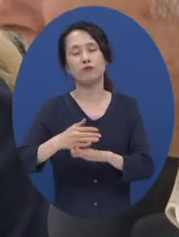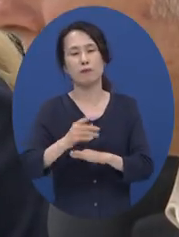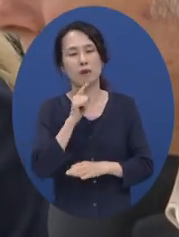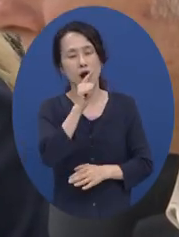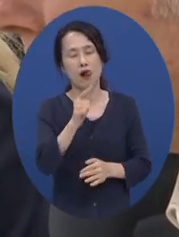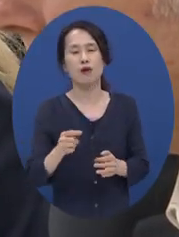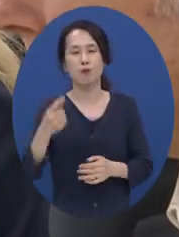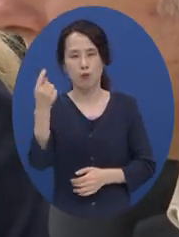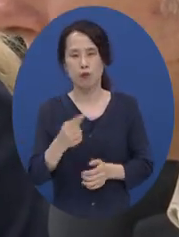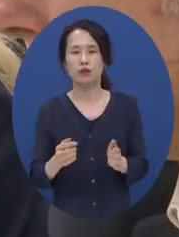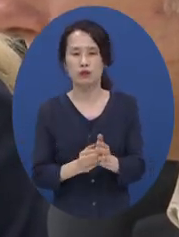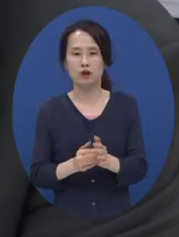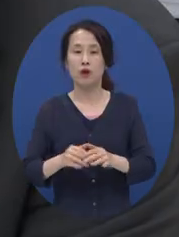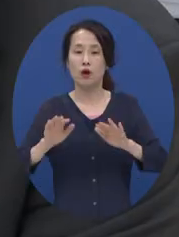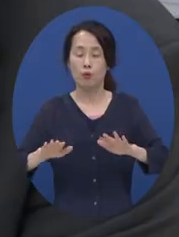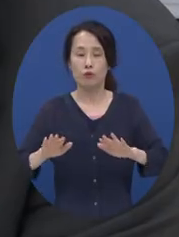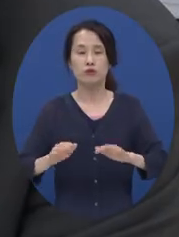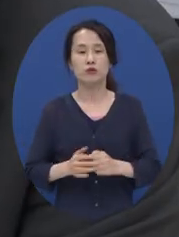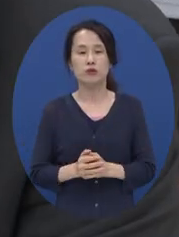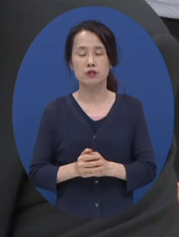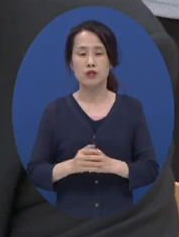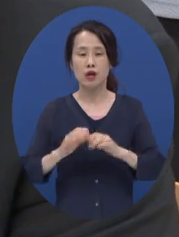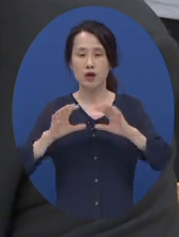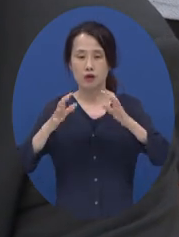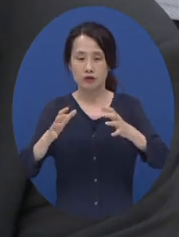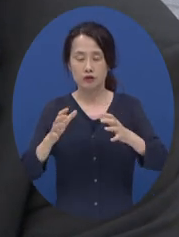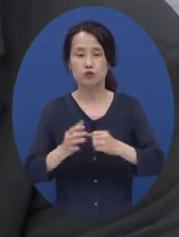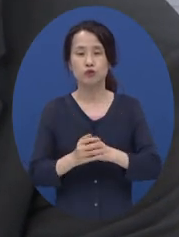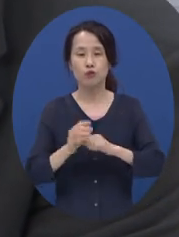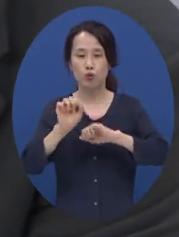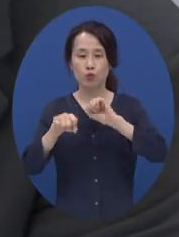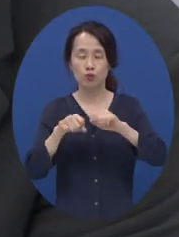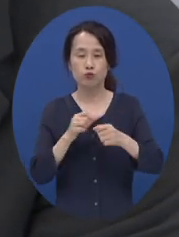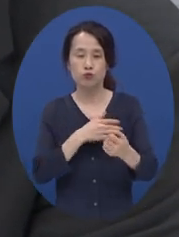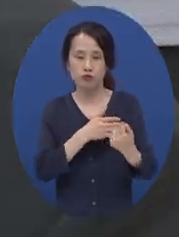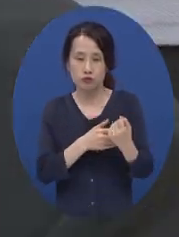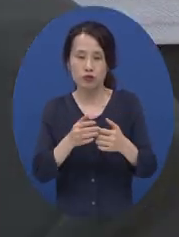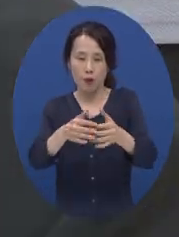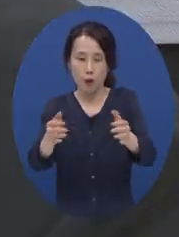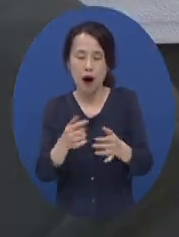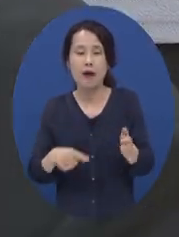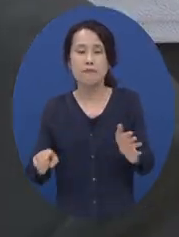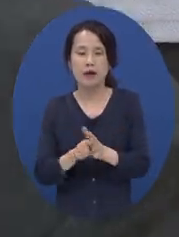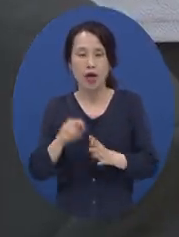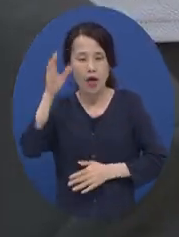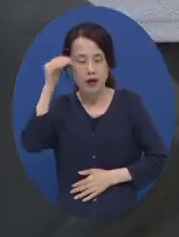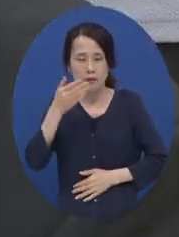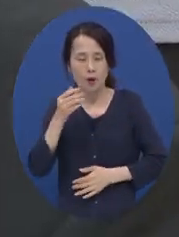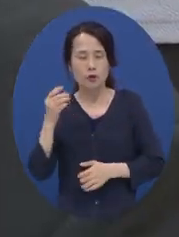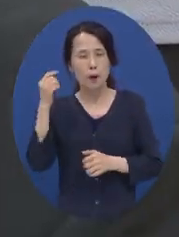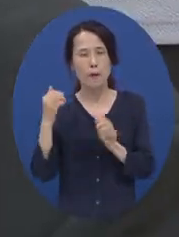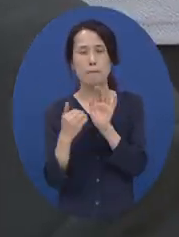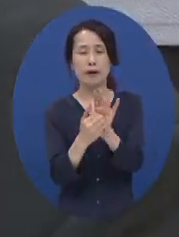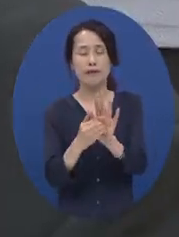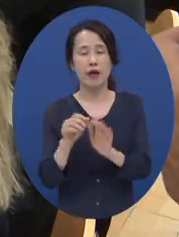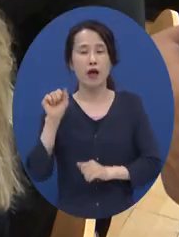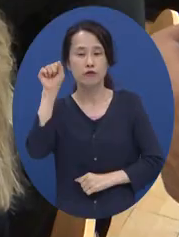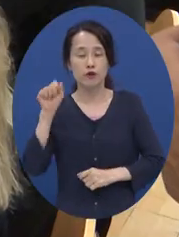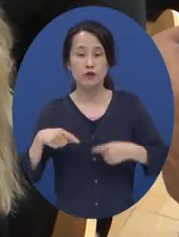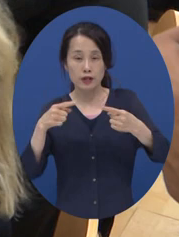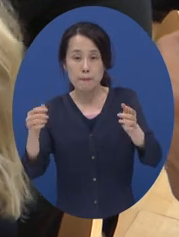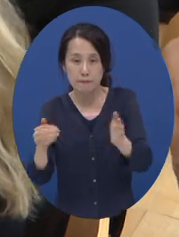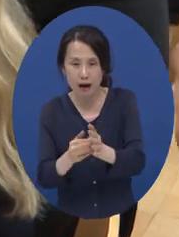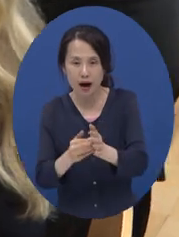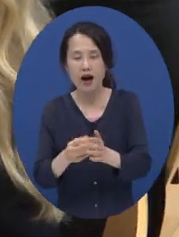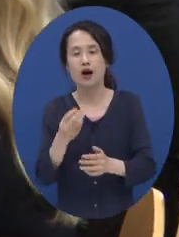차원입니다. 초복인 12일 오늘 국내 동물권 단체 등과 함께 개식용 반대를 위한 집회에 참석한 이들은 관련 일정을